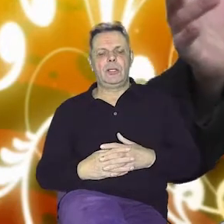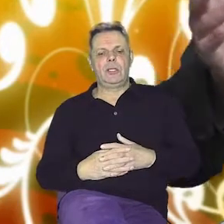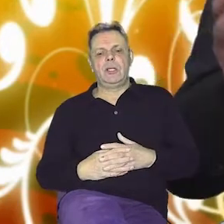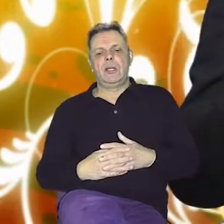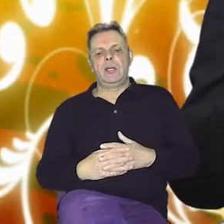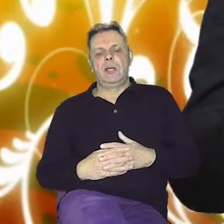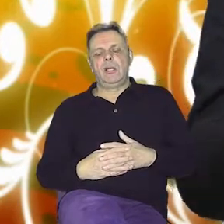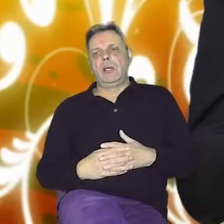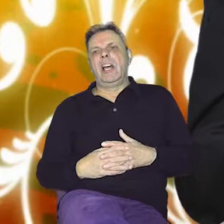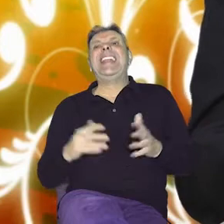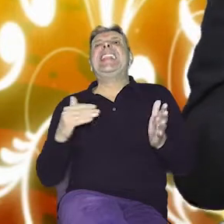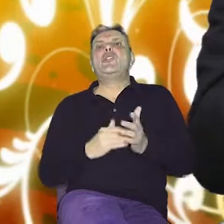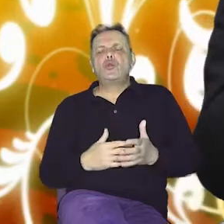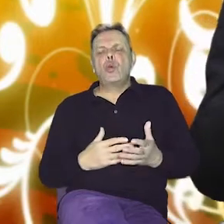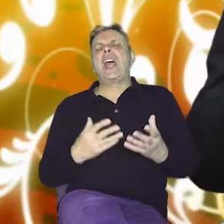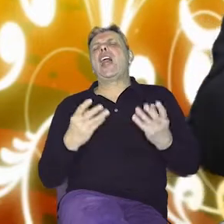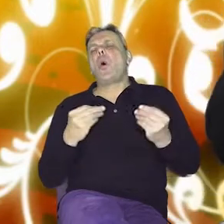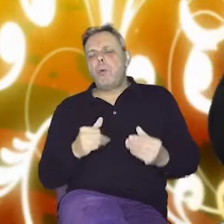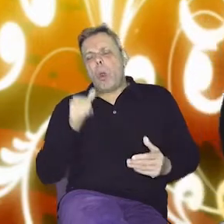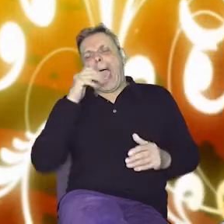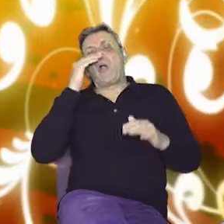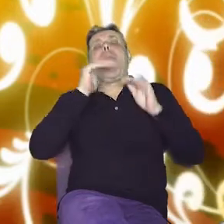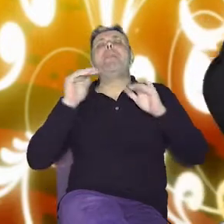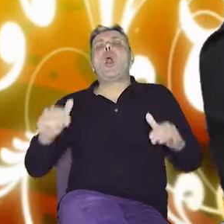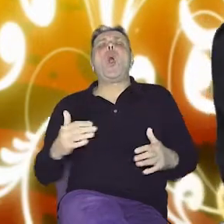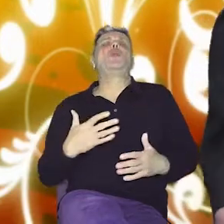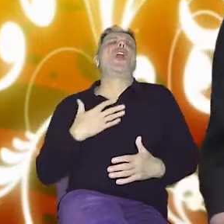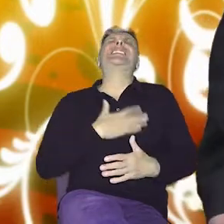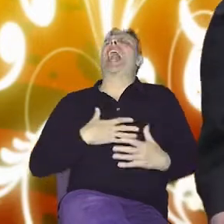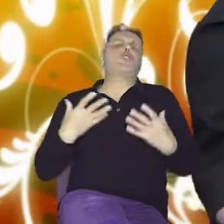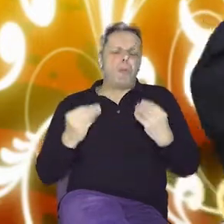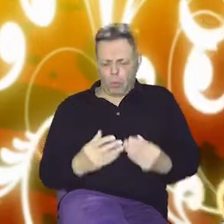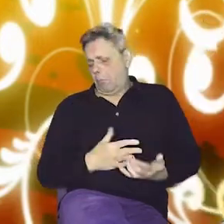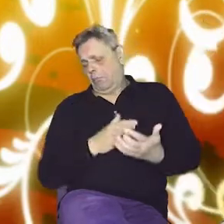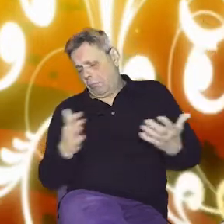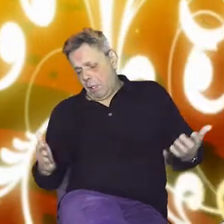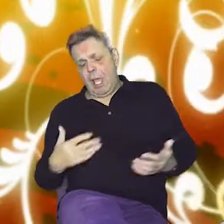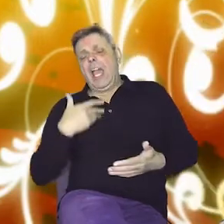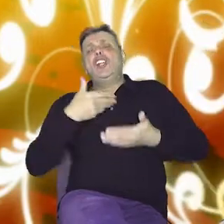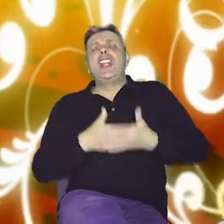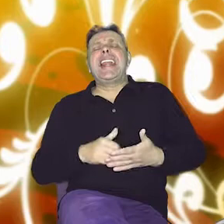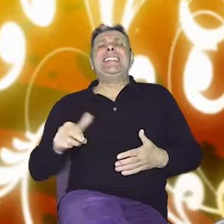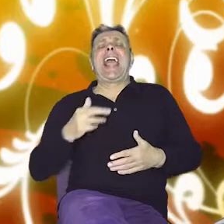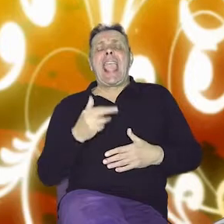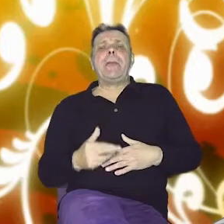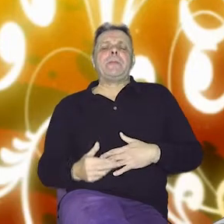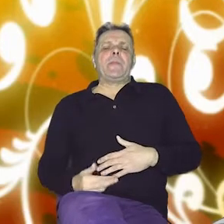ako je tisuću da je to puno, ako je milion da je to strašno puno. Je, tako je, tako je. Pa činjenica je